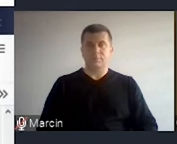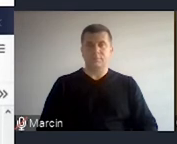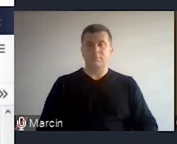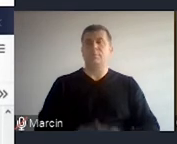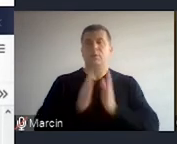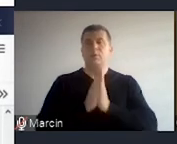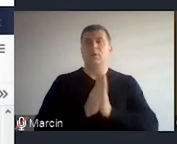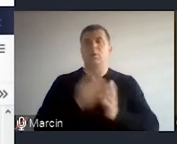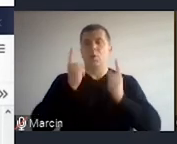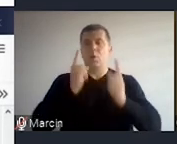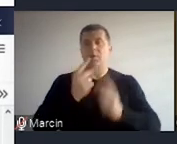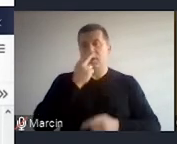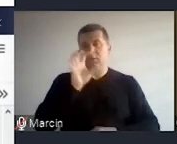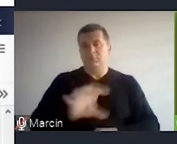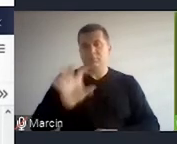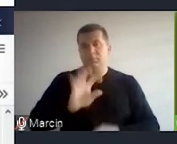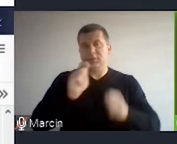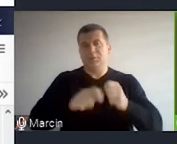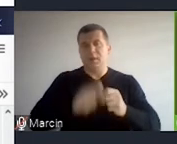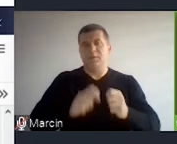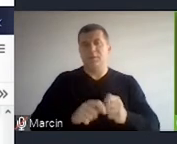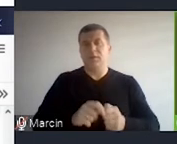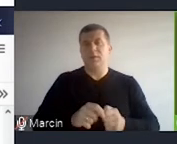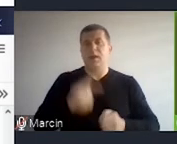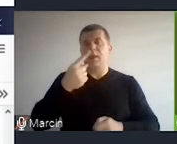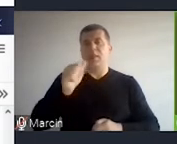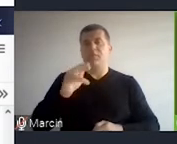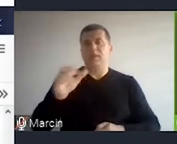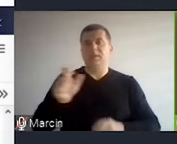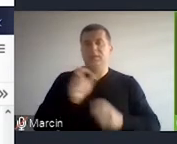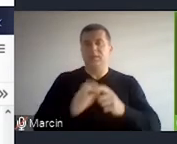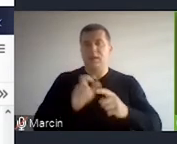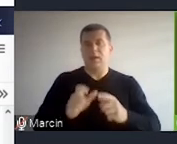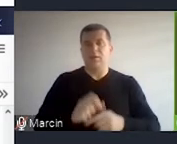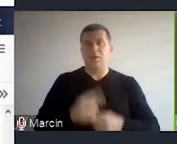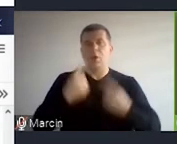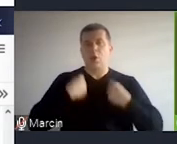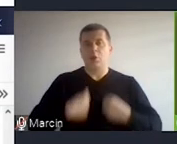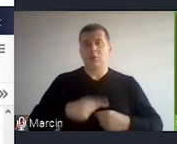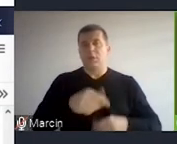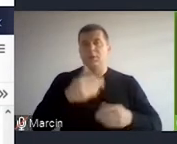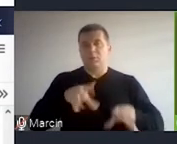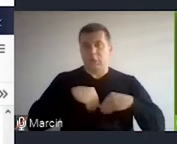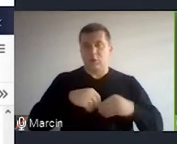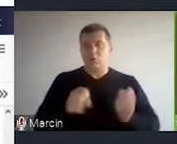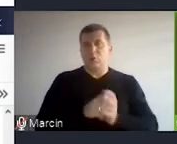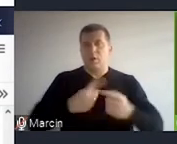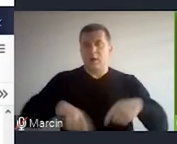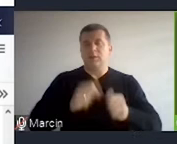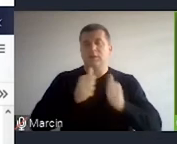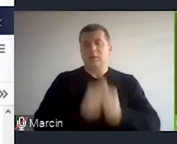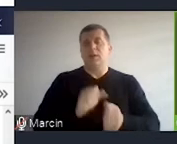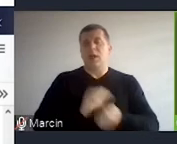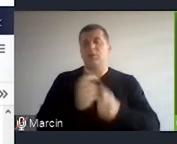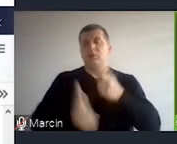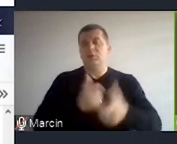Proszę bardzo uważnie śledzić kwestię definicji. Osoby zaangażowane do realizacji zadań lub czynności w ramach